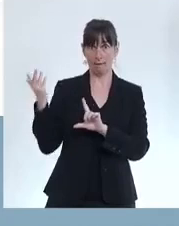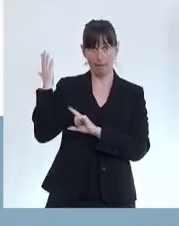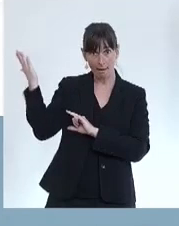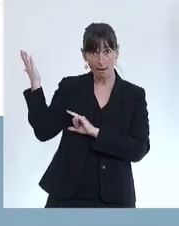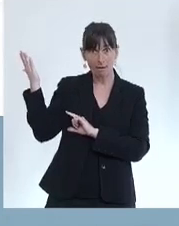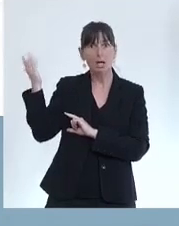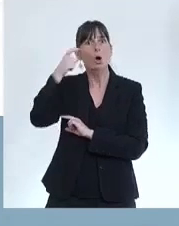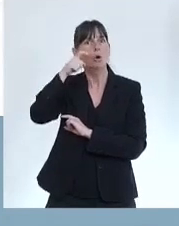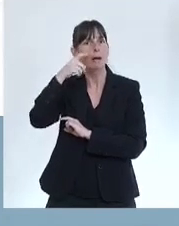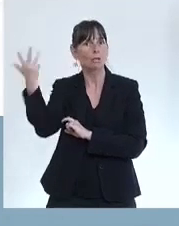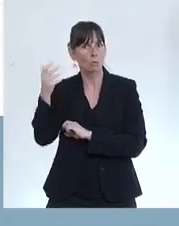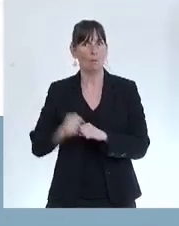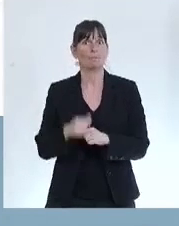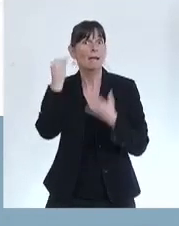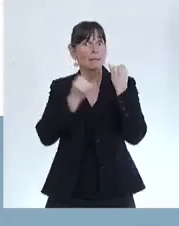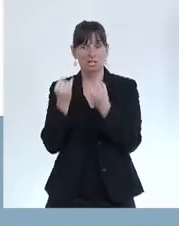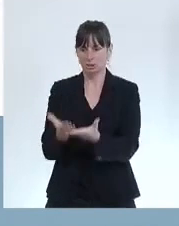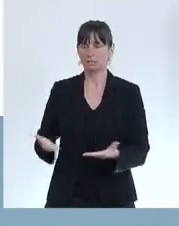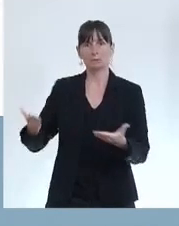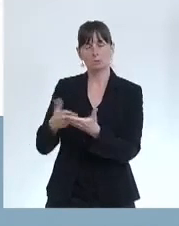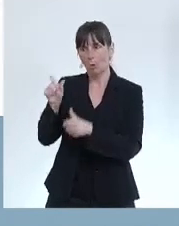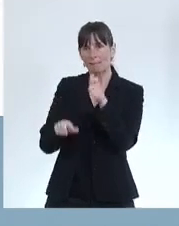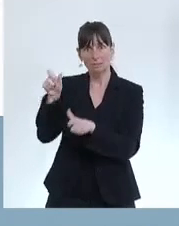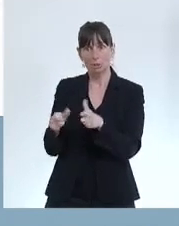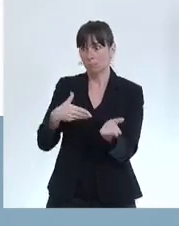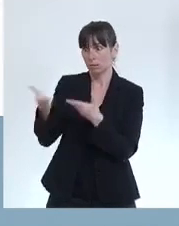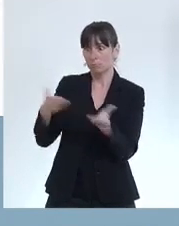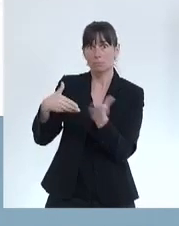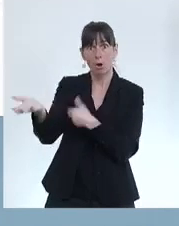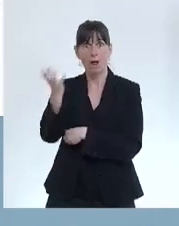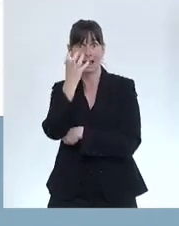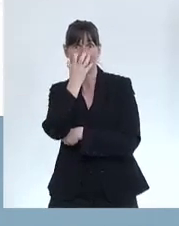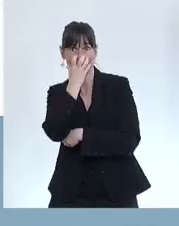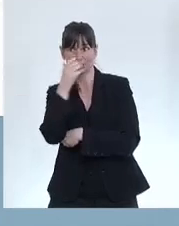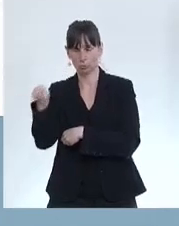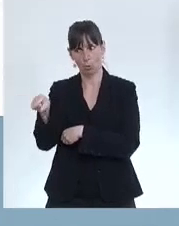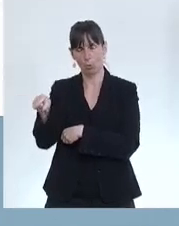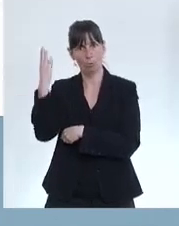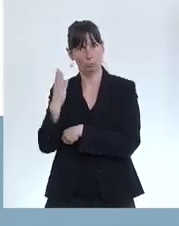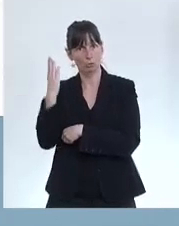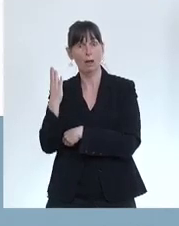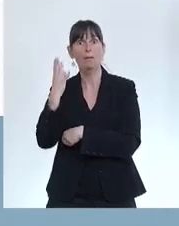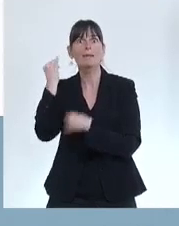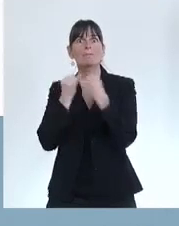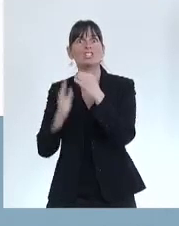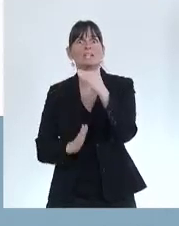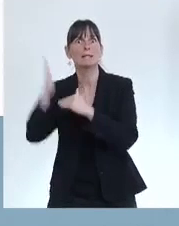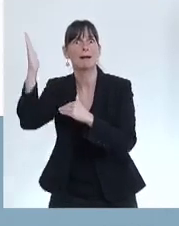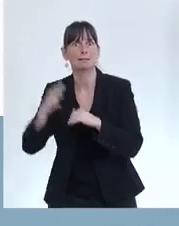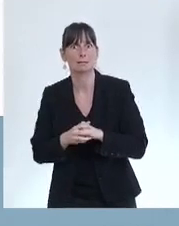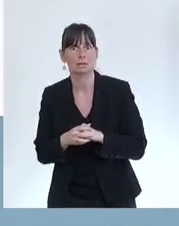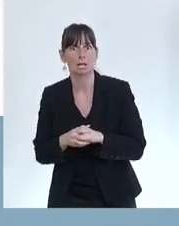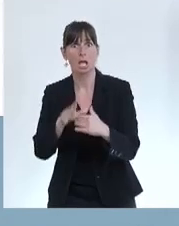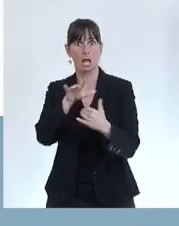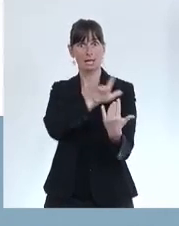on dépasse le nombre de cas justifiant une admission au service de réanimation, si ce nombre est supérieur à notre